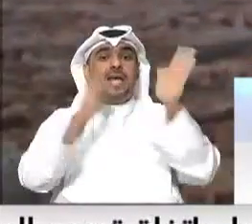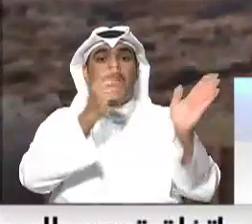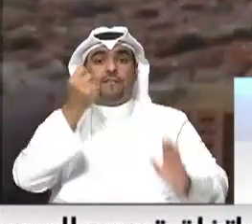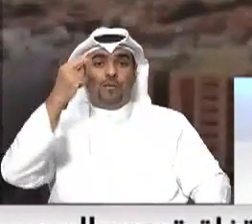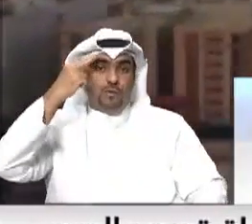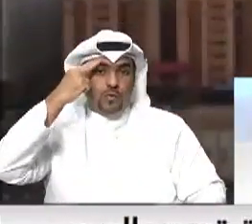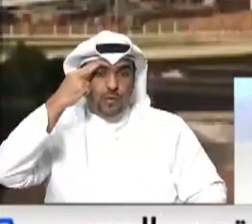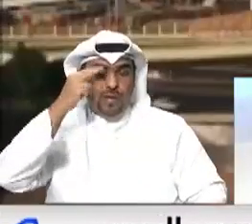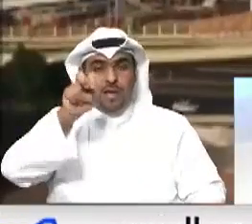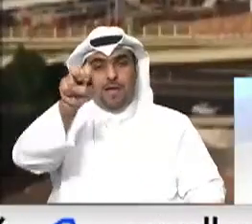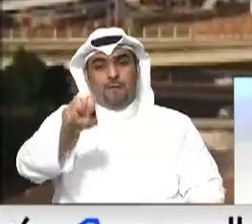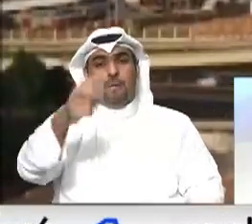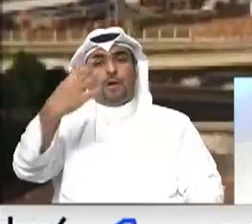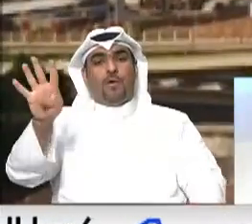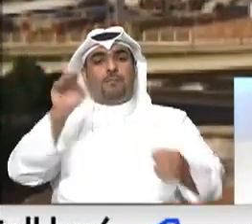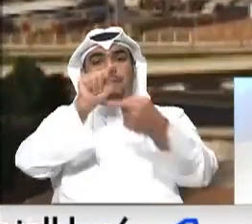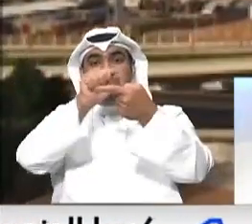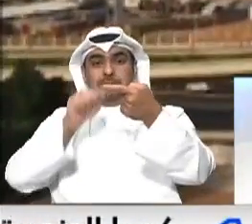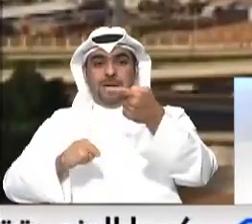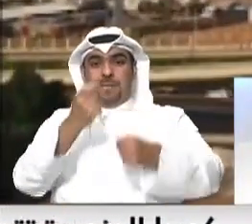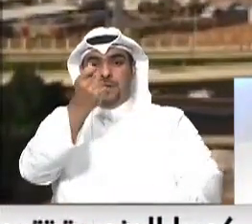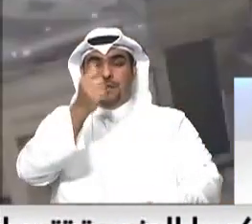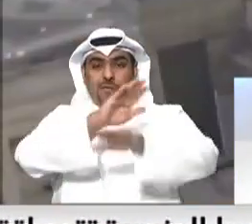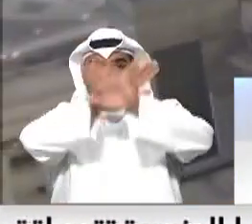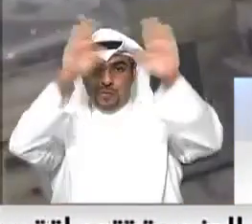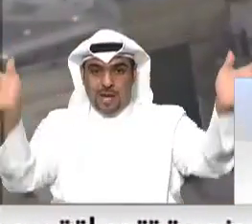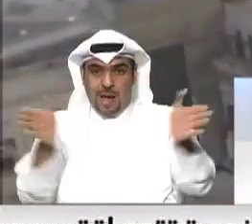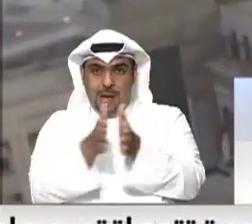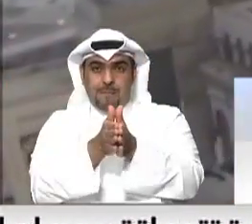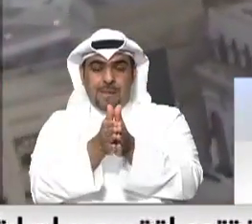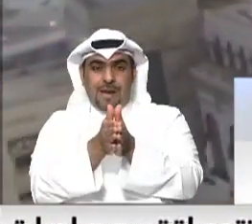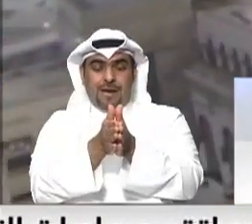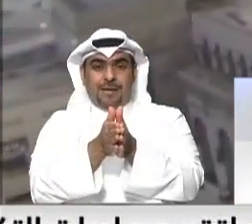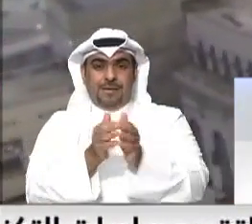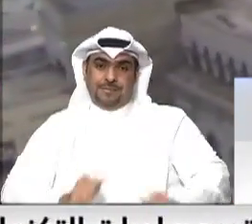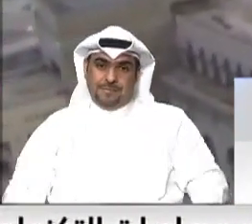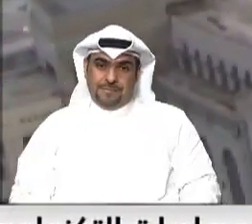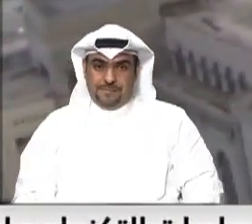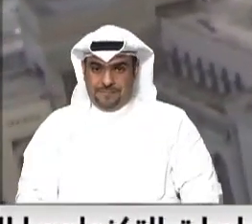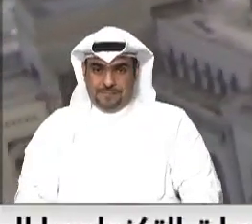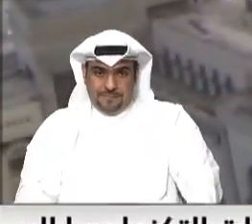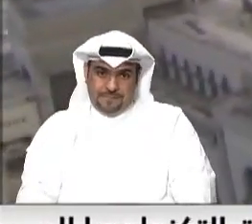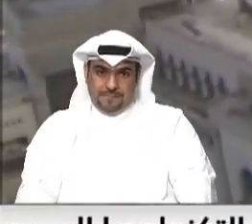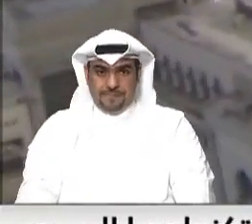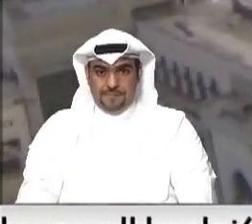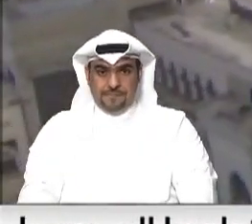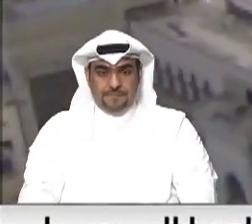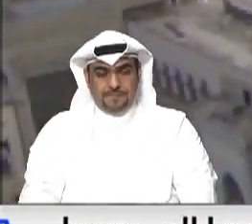48% من حصيلة التوزيعات النقدية للصندوق من الأسهم السعودية.